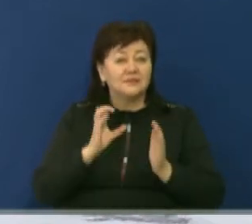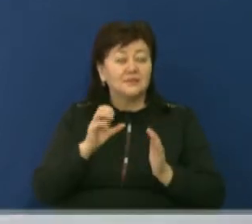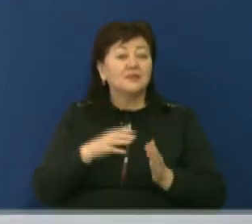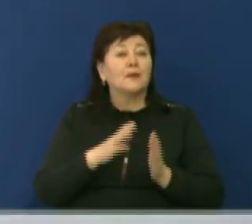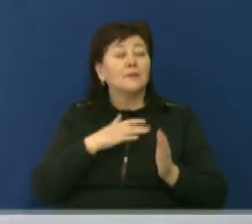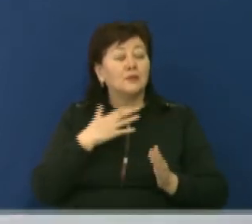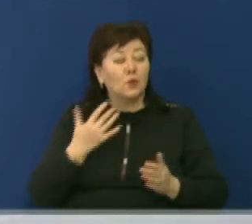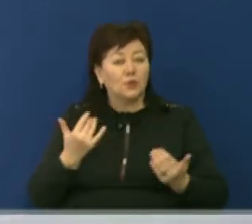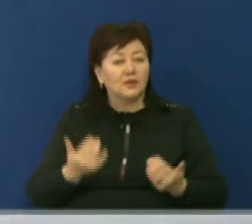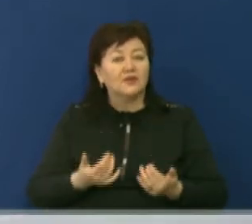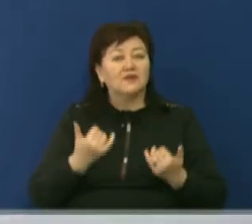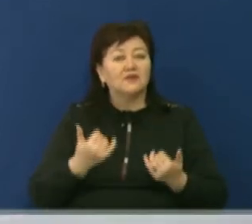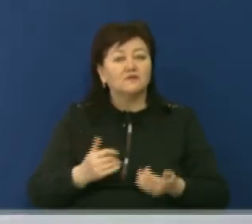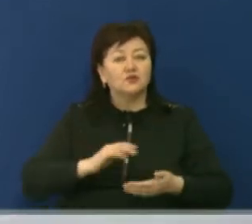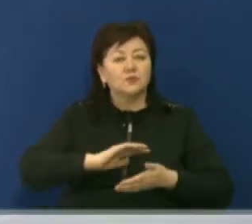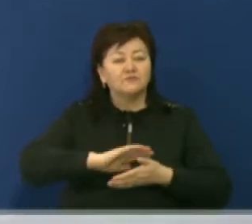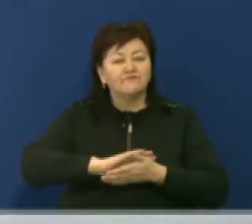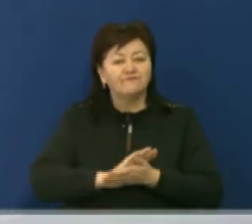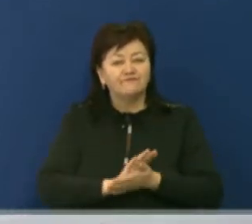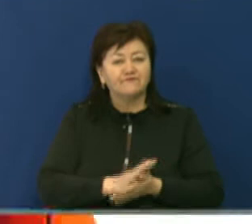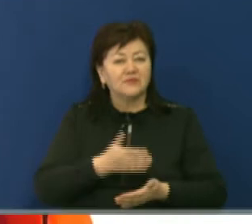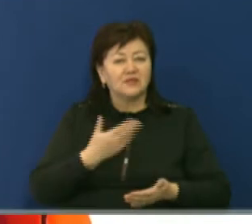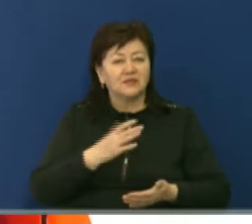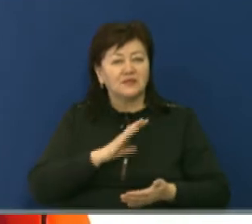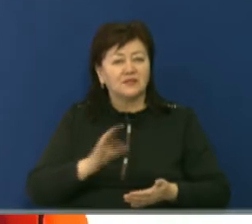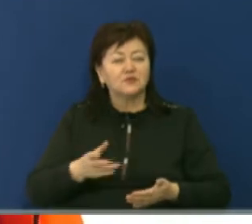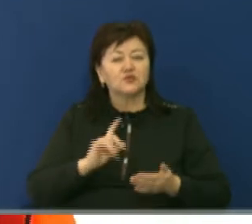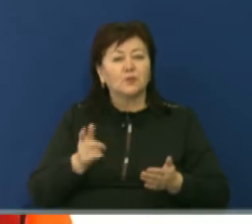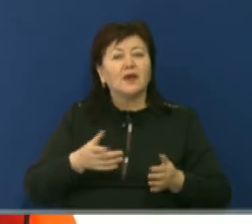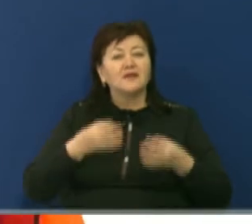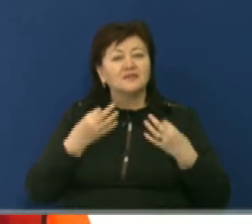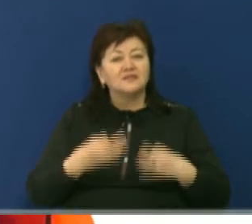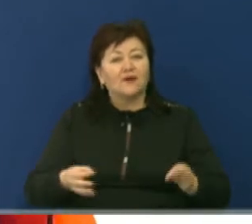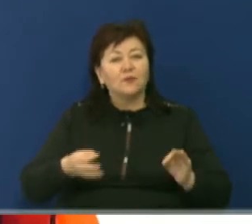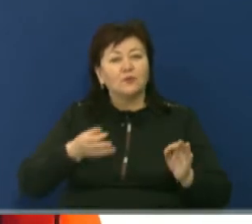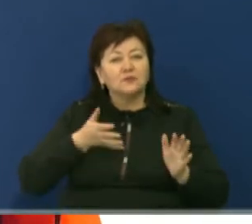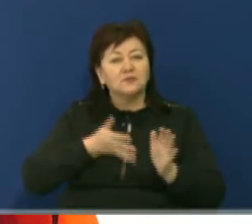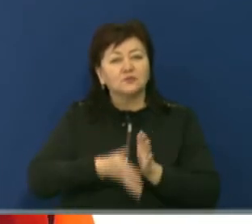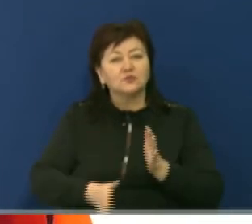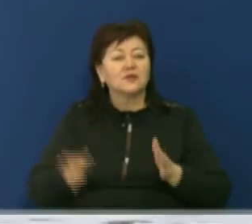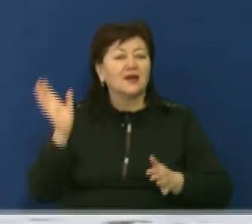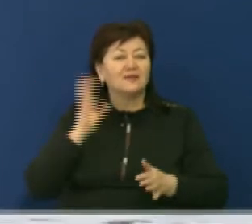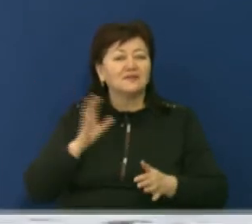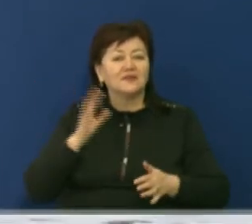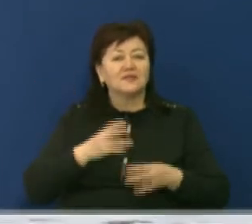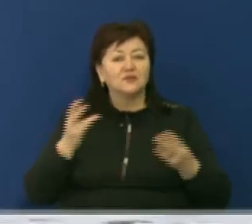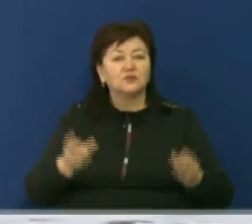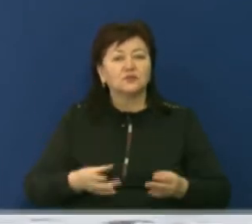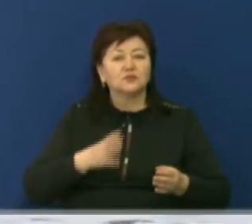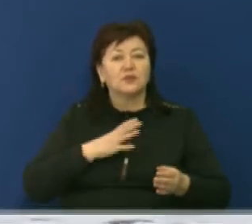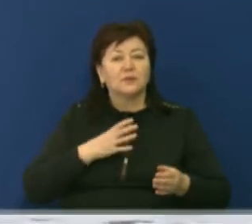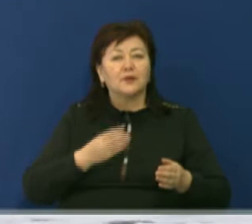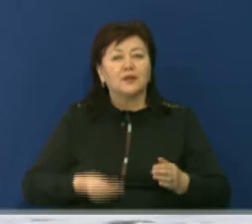мұзды жаруға, кептелісін алдын алу мен судың өзеннен әрі қарай еркін өтуіне қамтамасыз етуге мүмкіндік береді. Жарылыстарды өткізуге